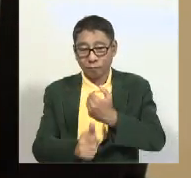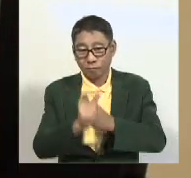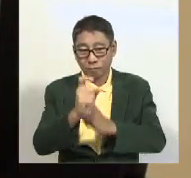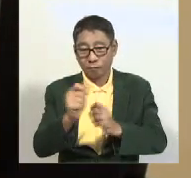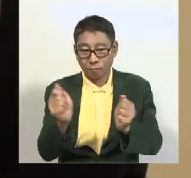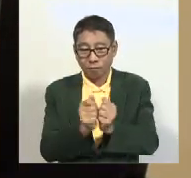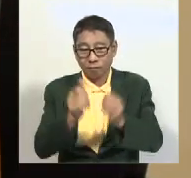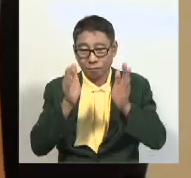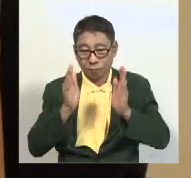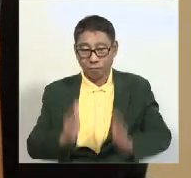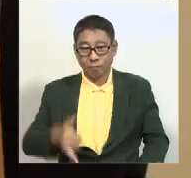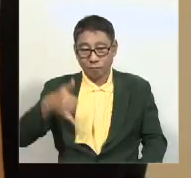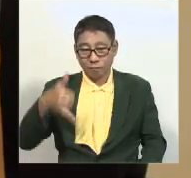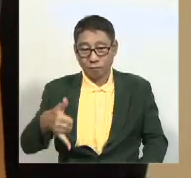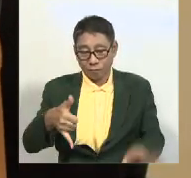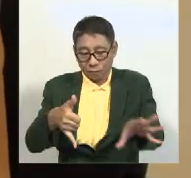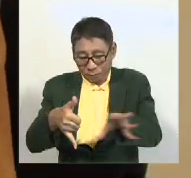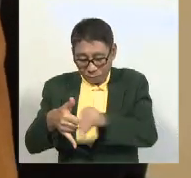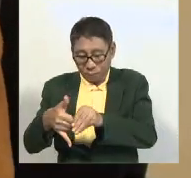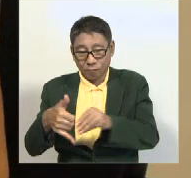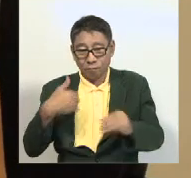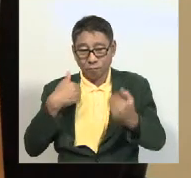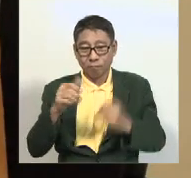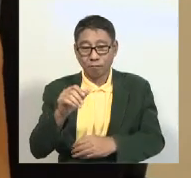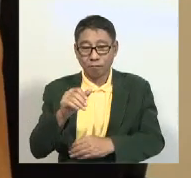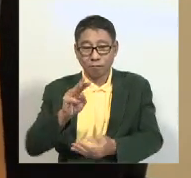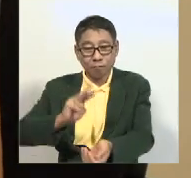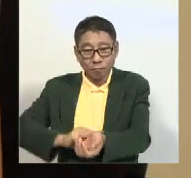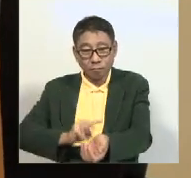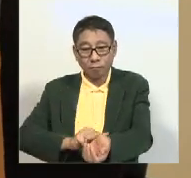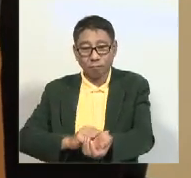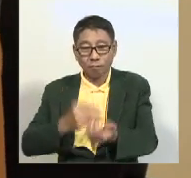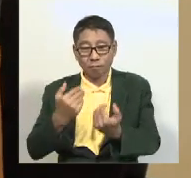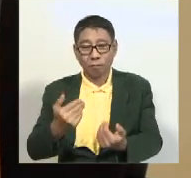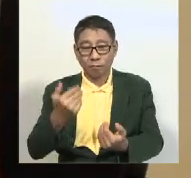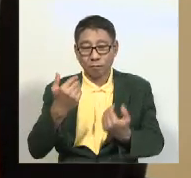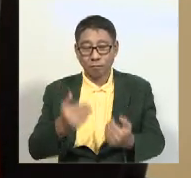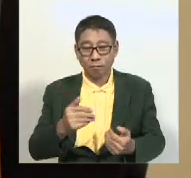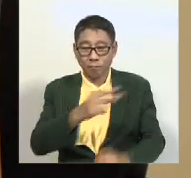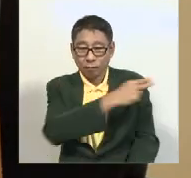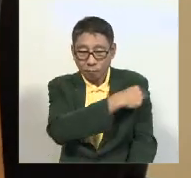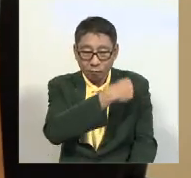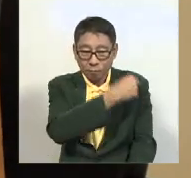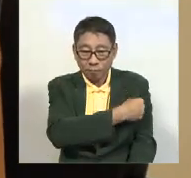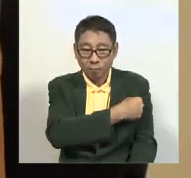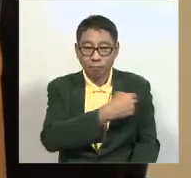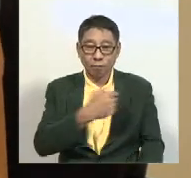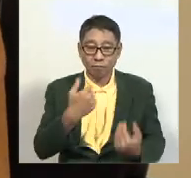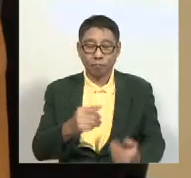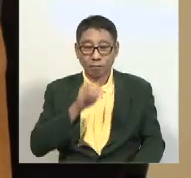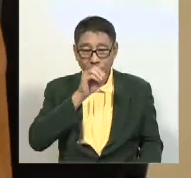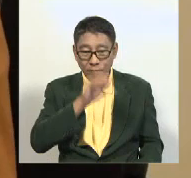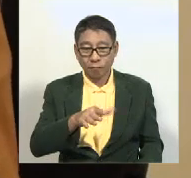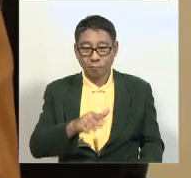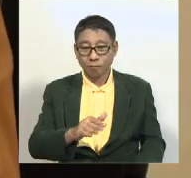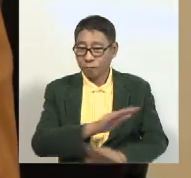คนเนี่ยทางการแพทย์หรือว่านี่ว่าเราได้พอพูดคุยกับหน่วยงานที่เกี่ยวข้องทั้งหมดไม่ว่าจะเป็นสาธารณสุขก็ดีหรือว่าทางปศุสัตว์ก็ดีก็ยังยืนยัน